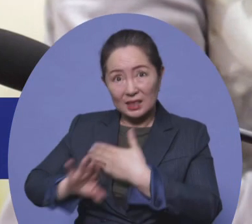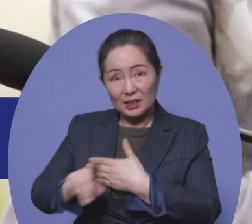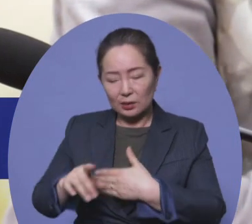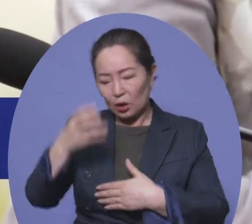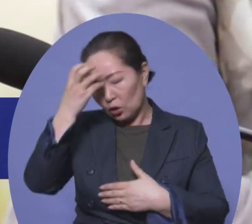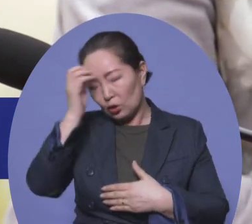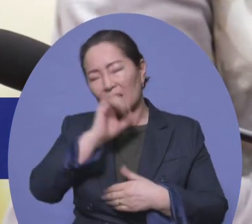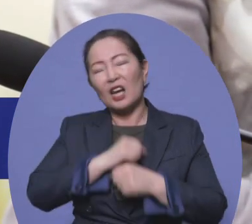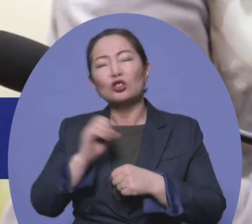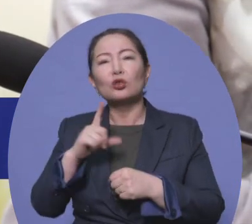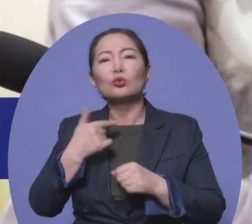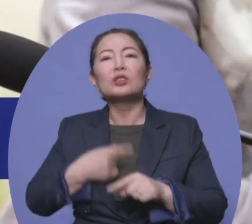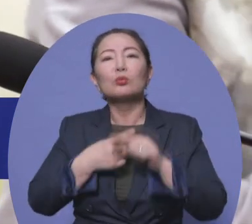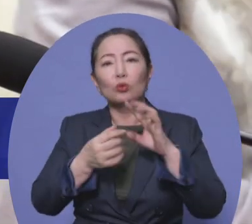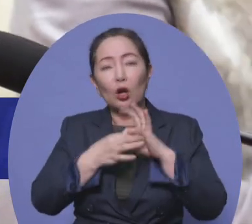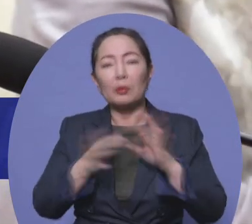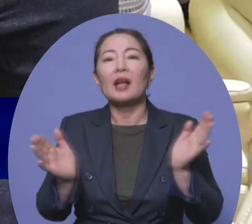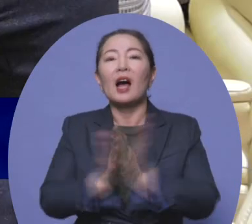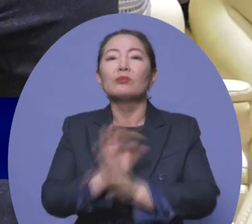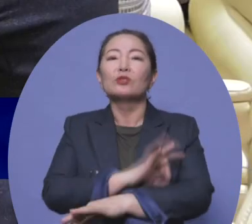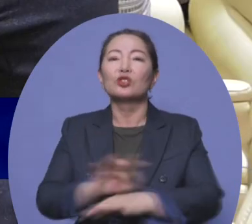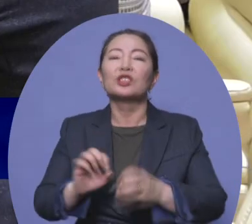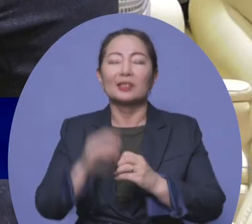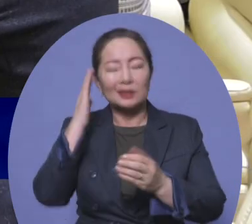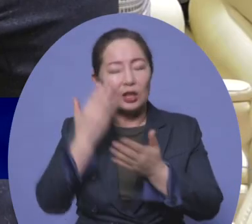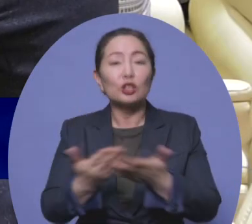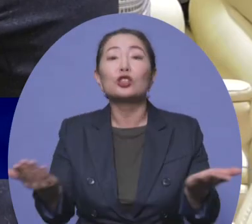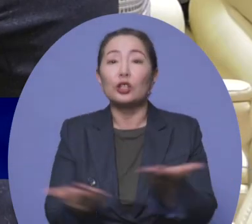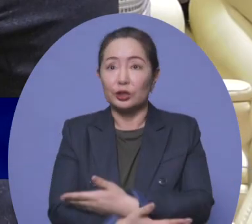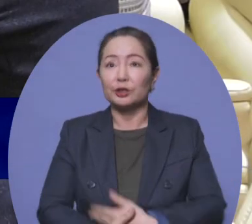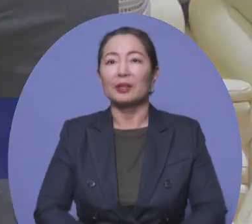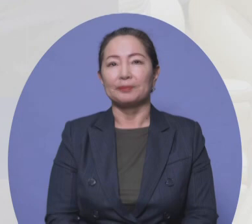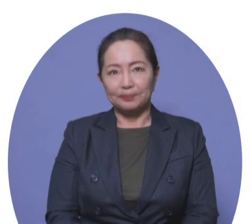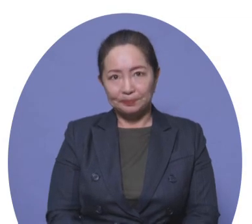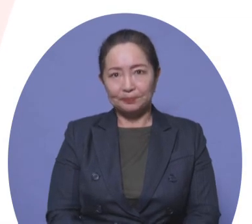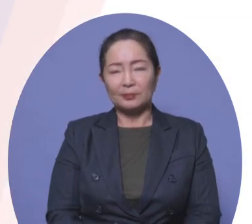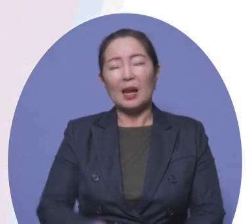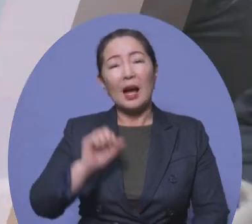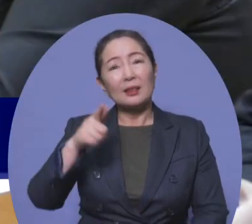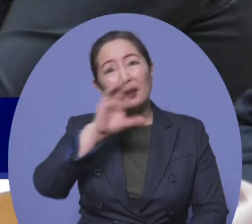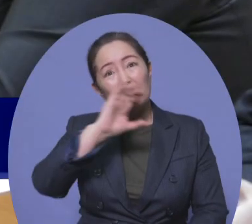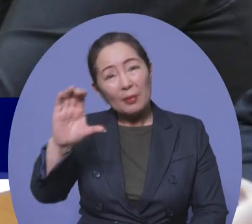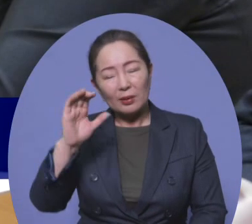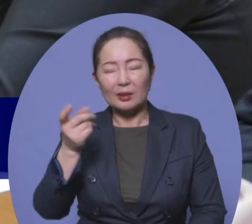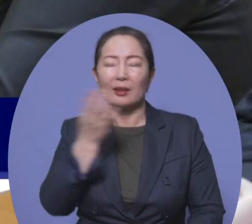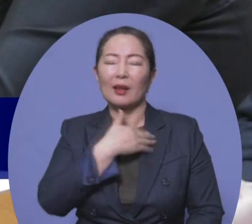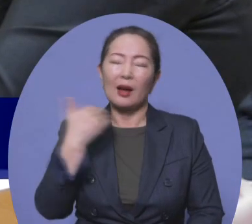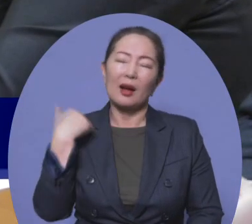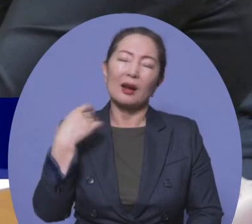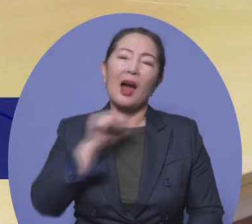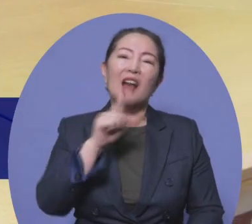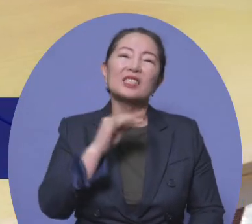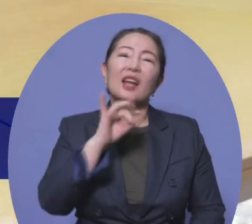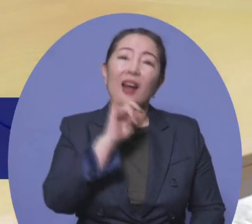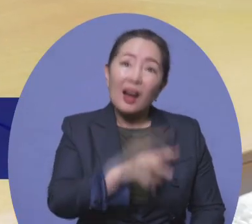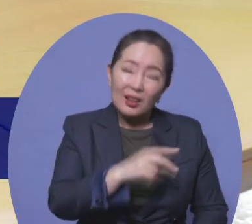төрийн албан хаагчийн ёс зүйг нэмэгдүүлэх чиглэлд хамтарсан төсөл хэрэгжүүлэх талаар санал солилцсон юм. Авилгатай тэмцэх газрын дэд дарга